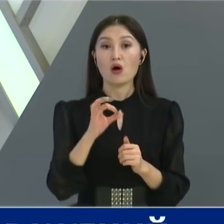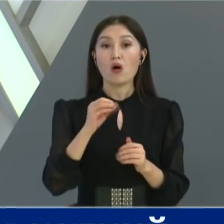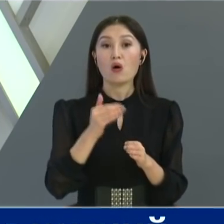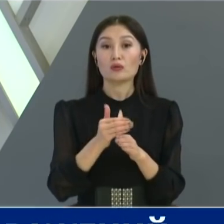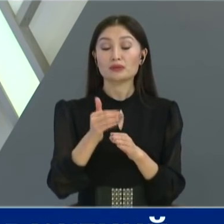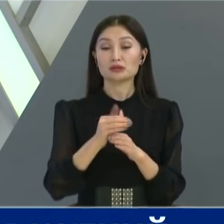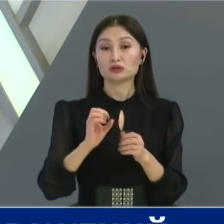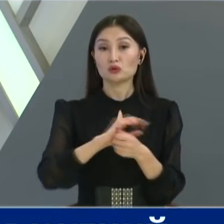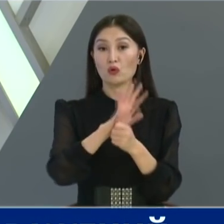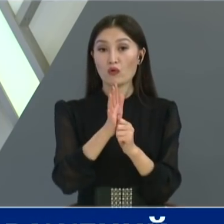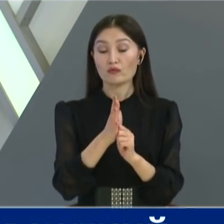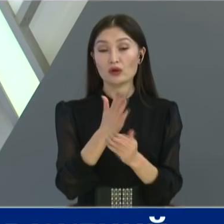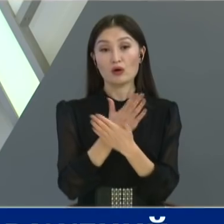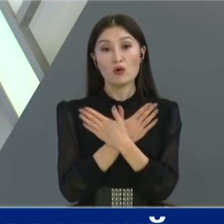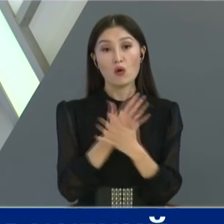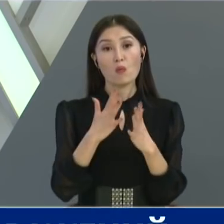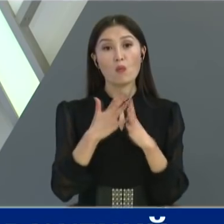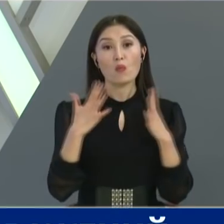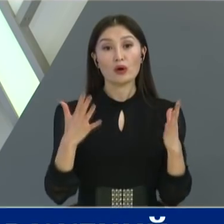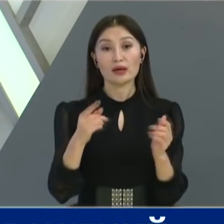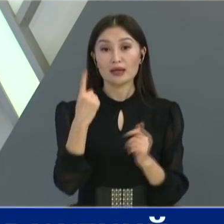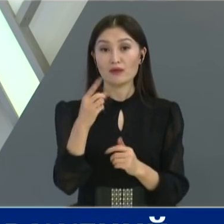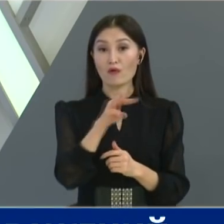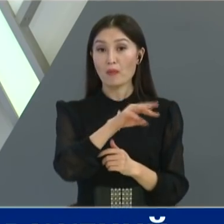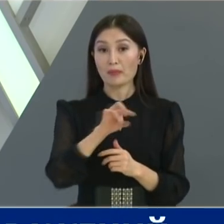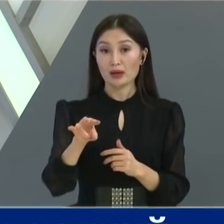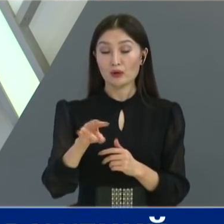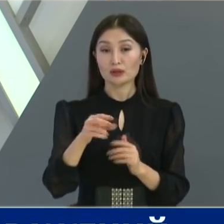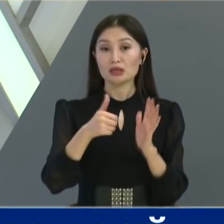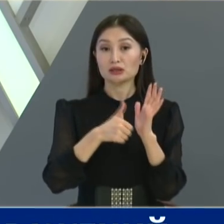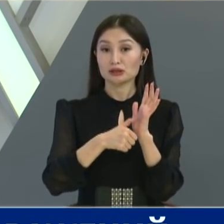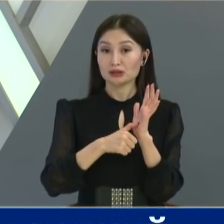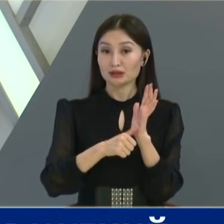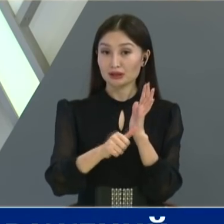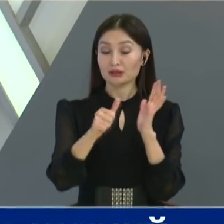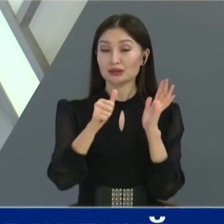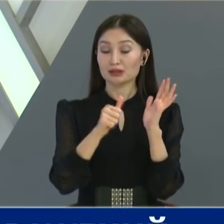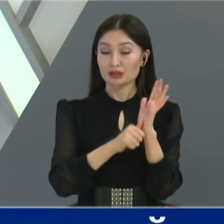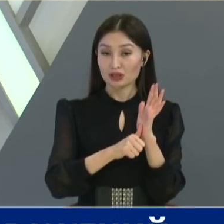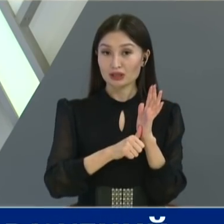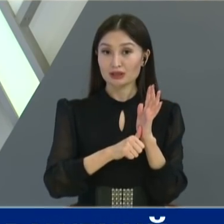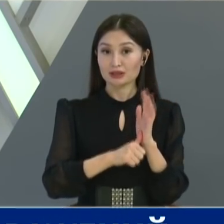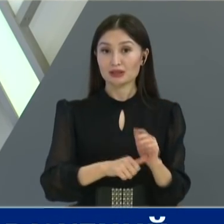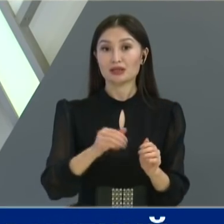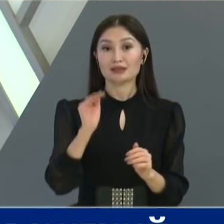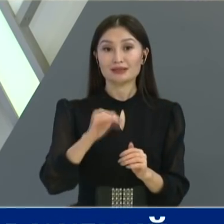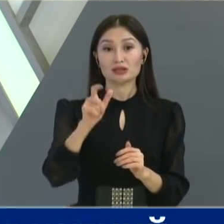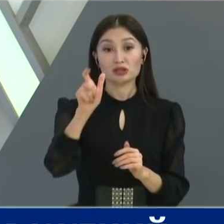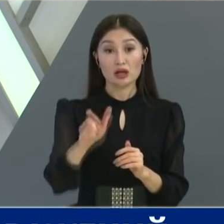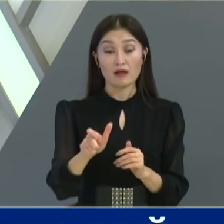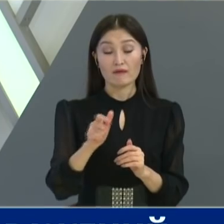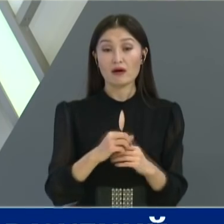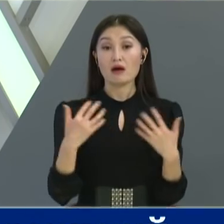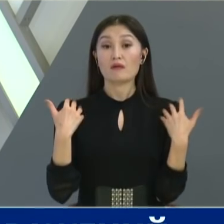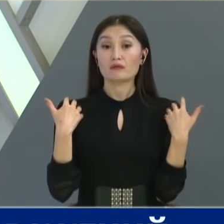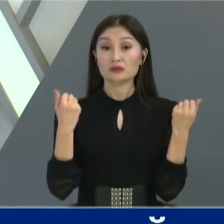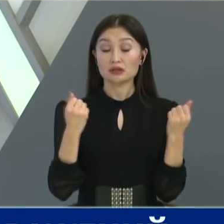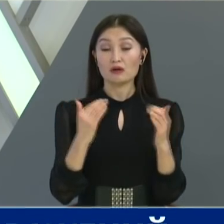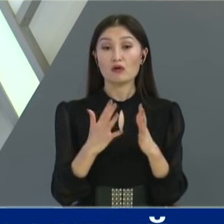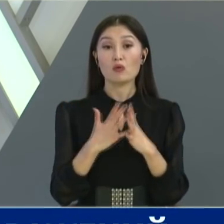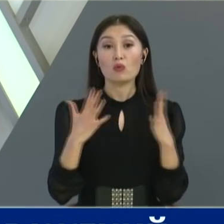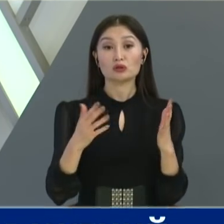последствий COVID-19 скончались более 1 миллиона 66 тысяч человек. Между тем выздоровели